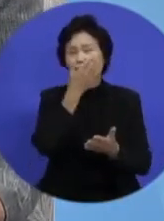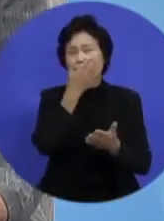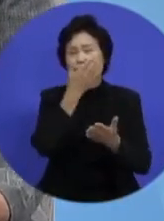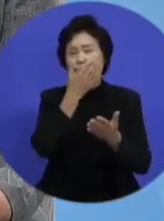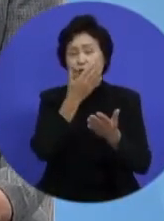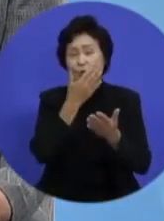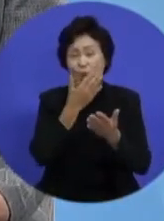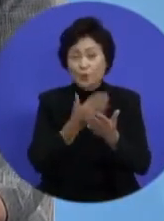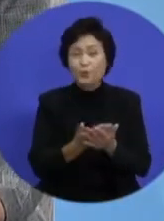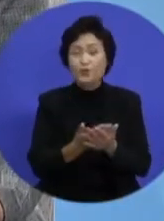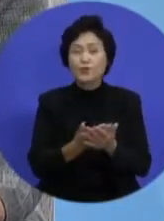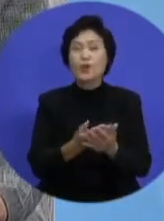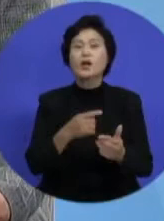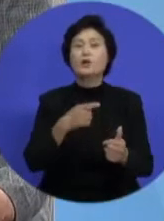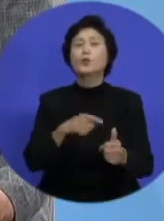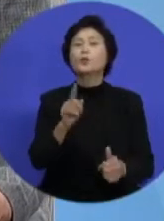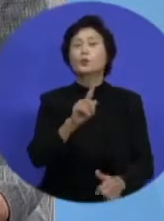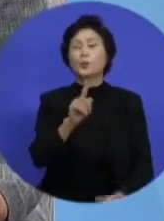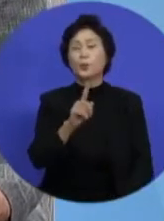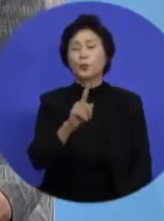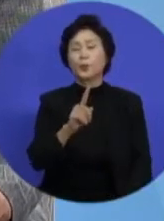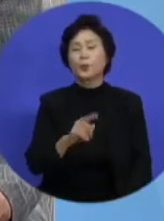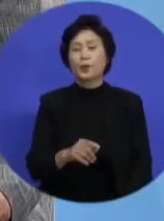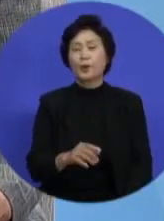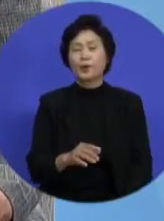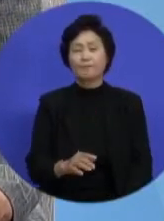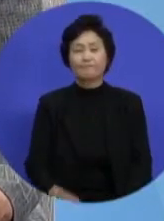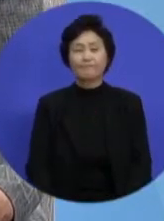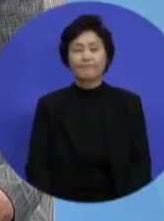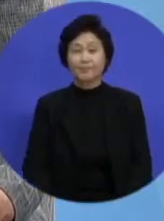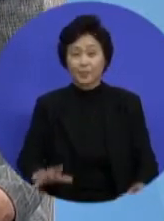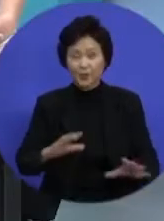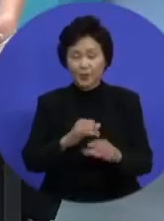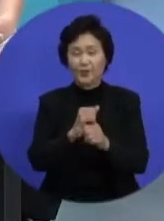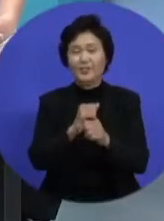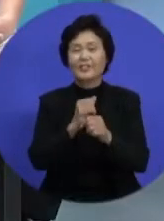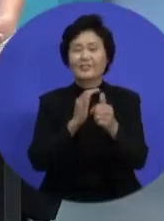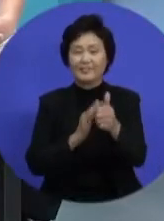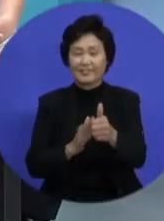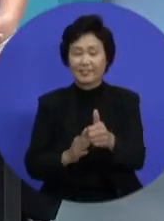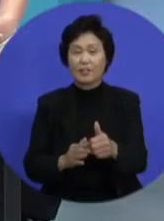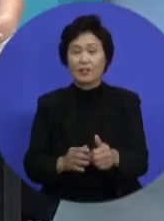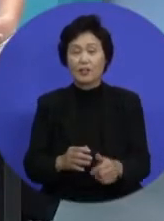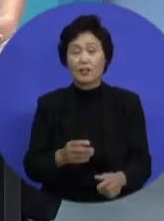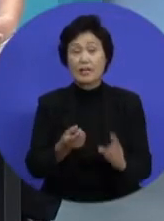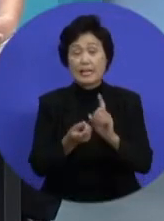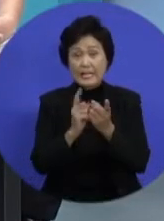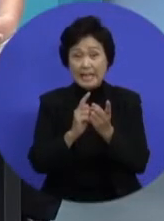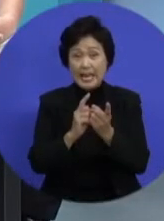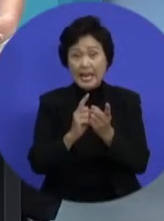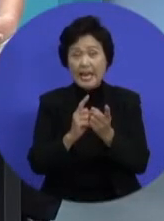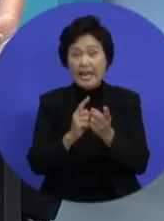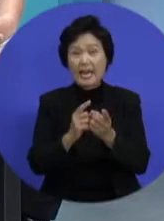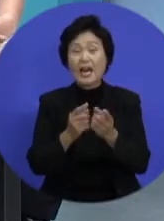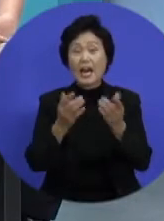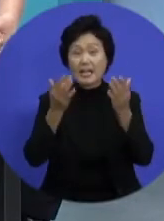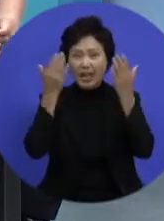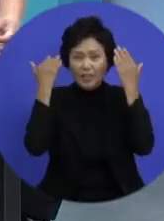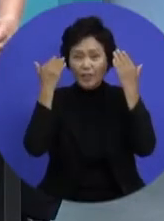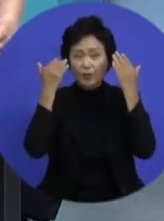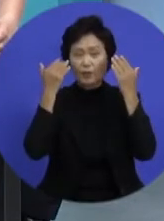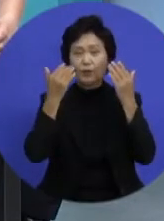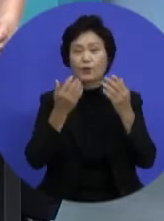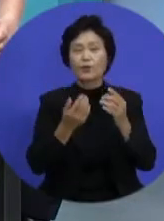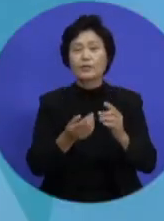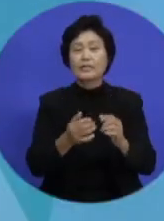포기하지 않고 지금까지 오신 우리 목사님이 좀 정리해 주세요. 네, 대한 교육은 대한 사회를 꿈꾸죠. 사실 저희들 마음 속에